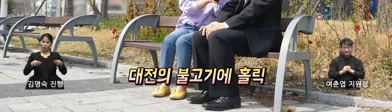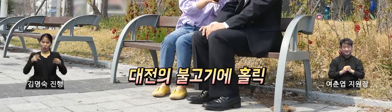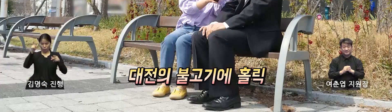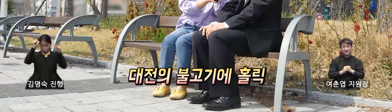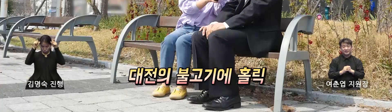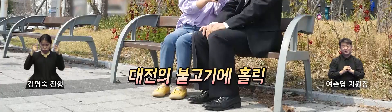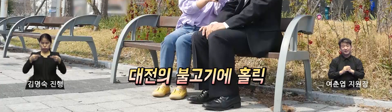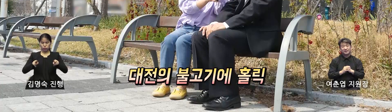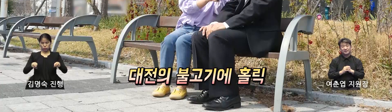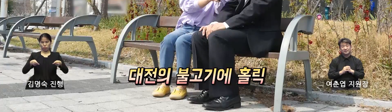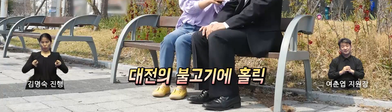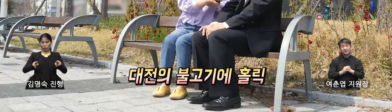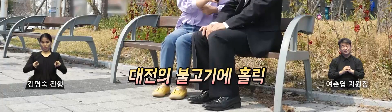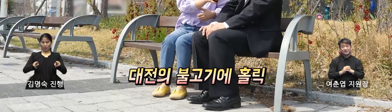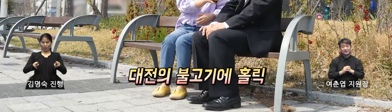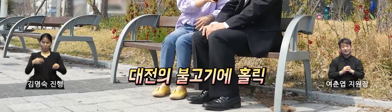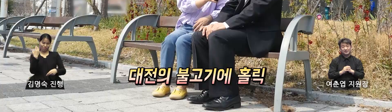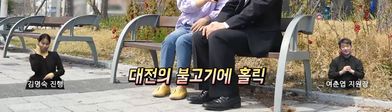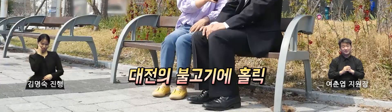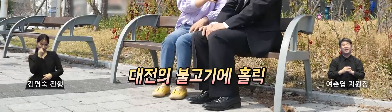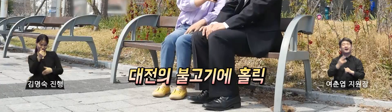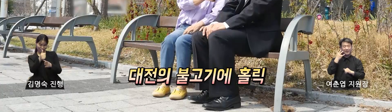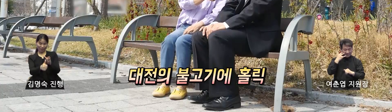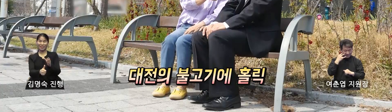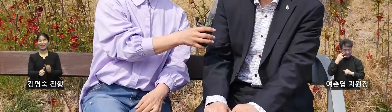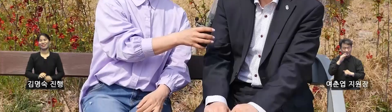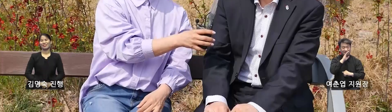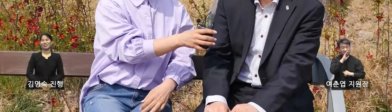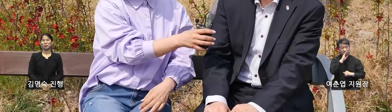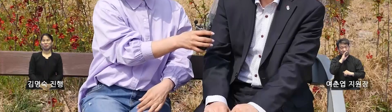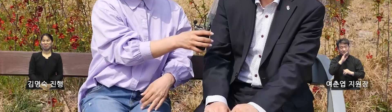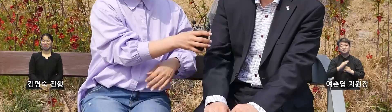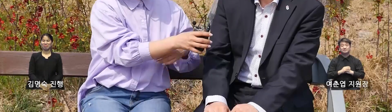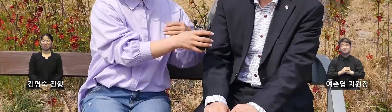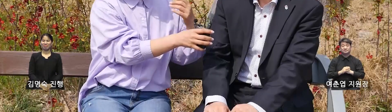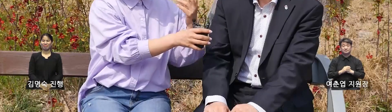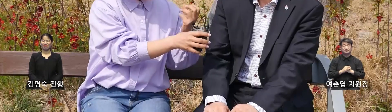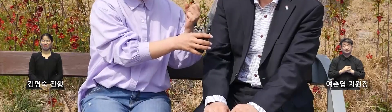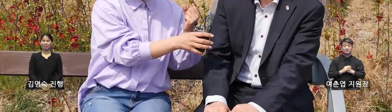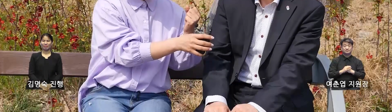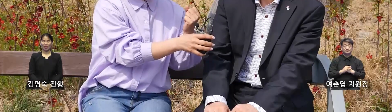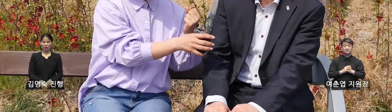이제 매혹을 당하셨군요. 네, 그렇습니다.